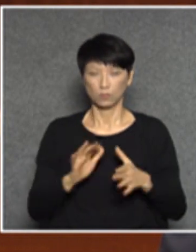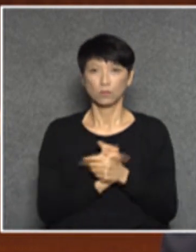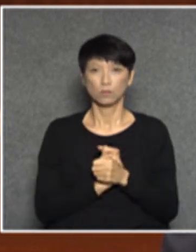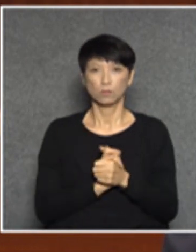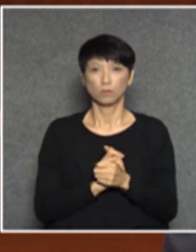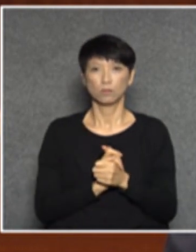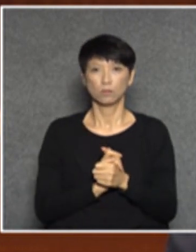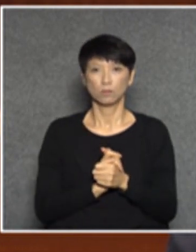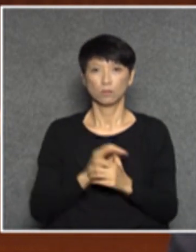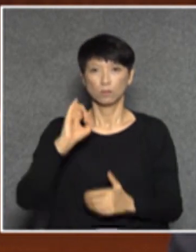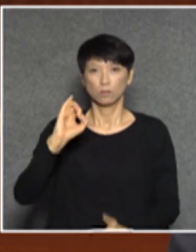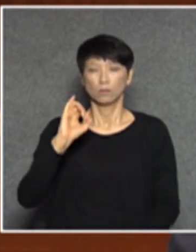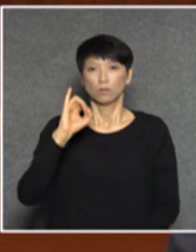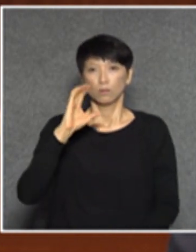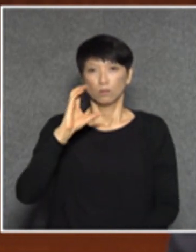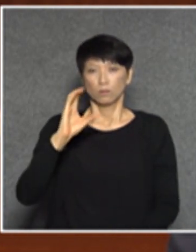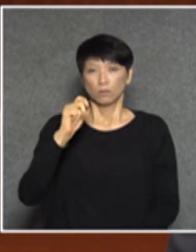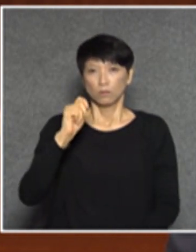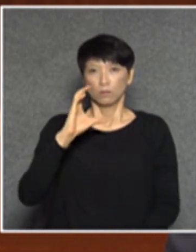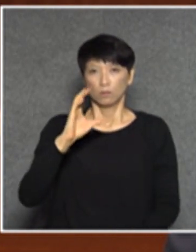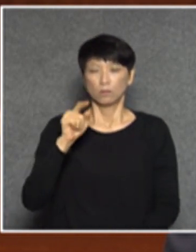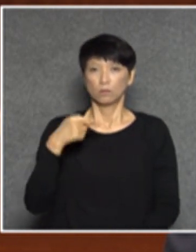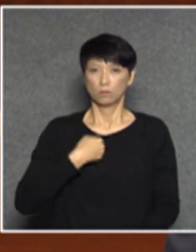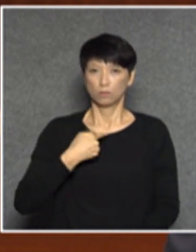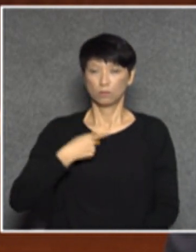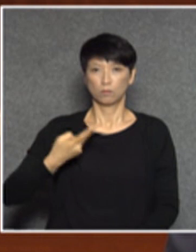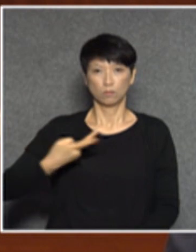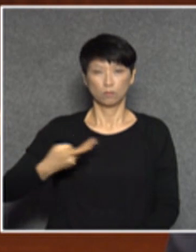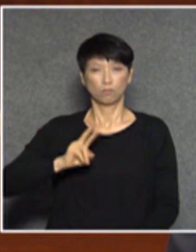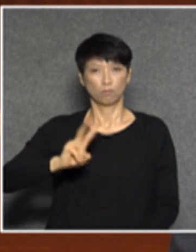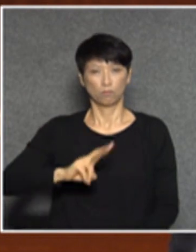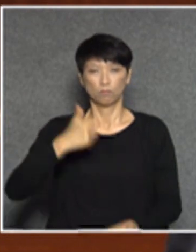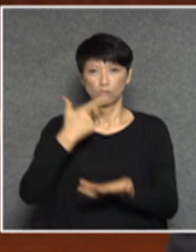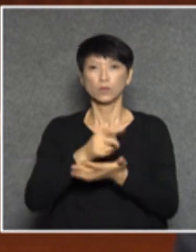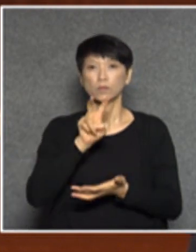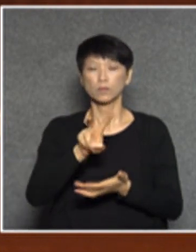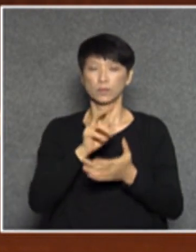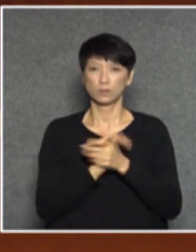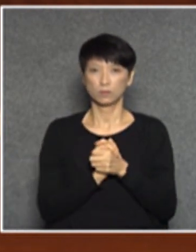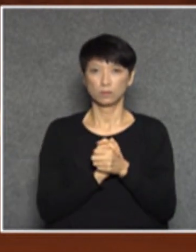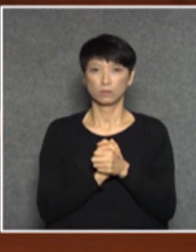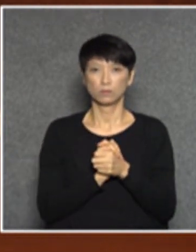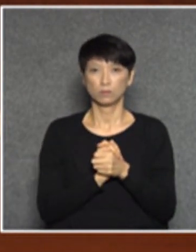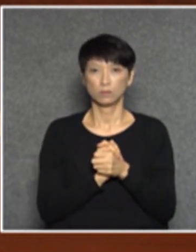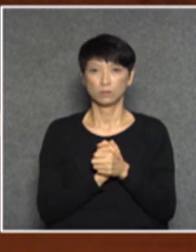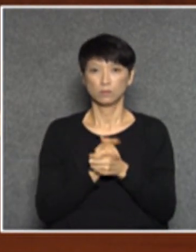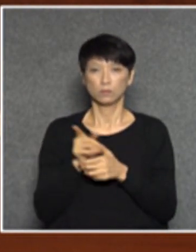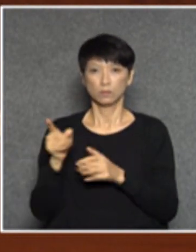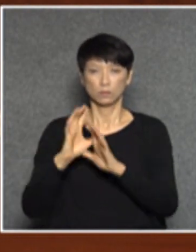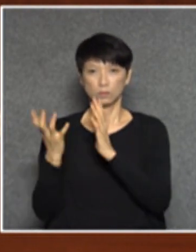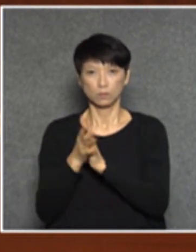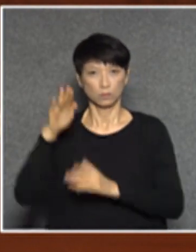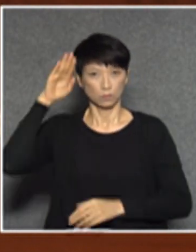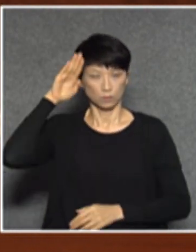同埋我本人咧對嗰件案件咧都十分重視。除咗廉署之外咧，警方亦都會積